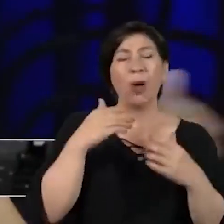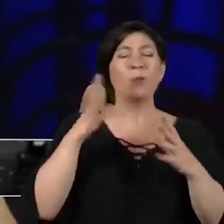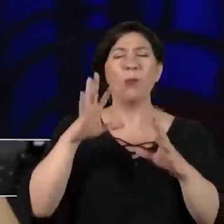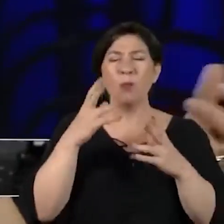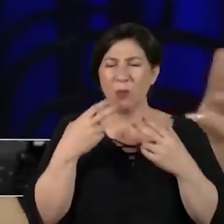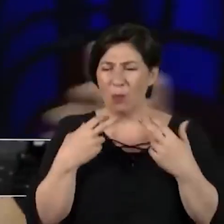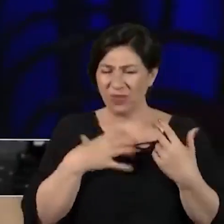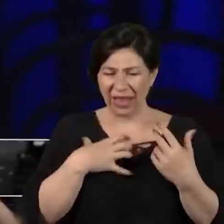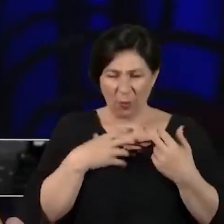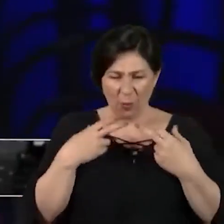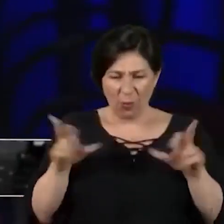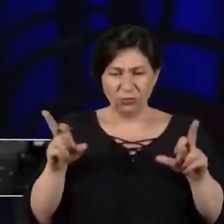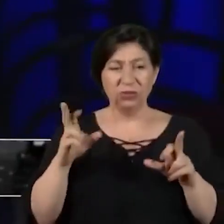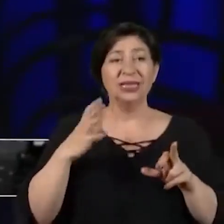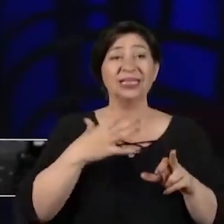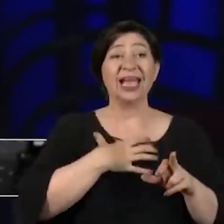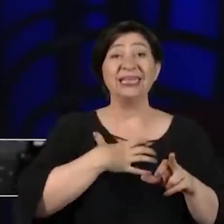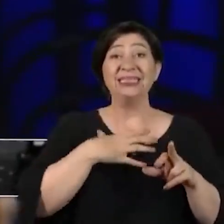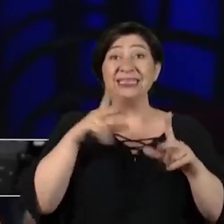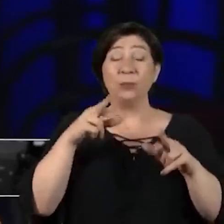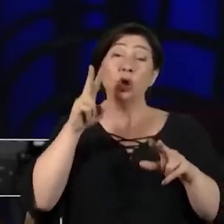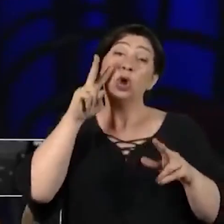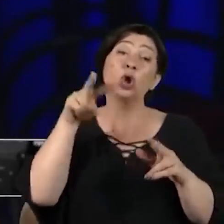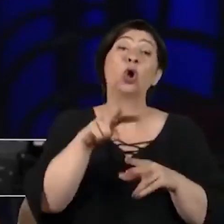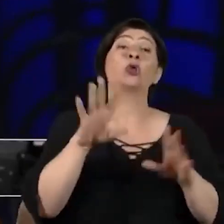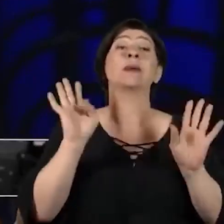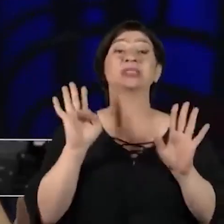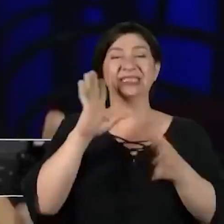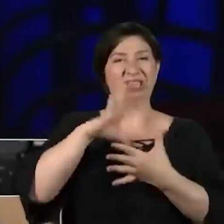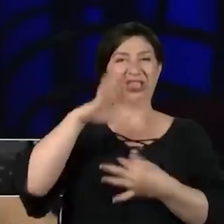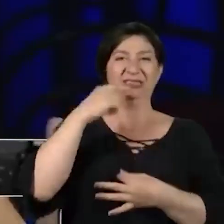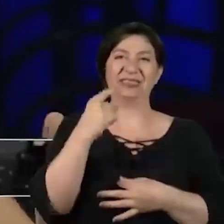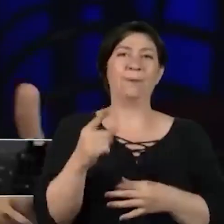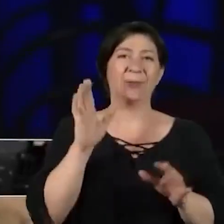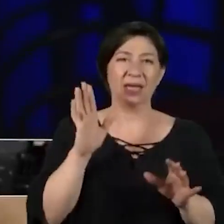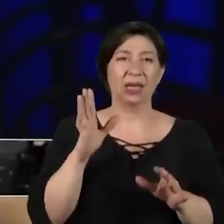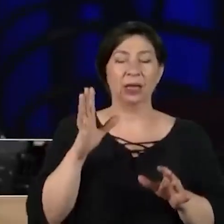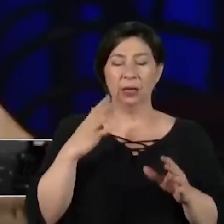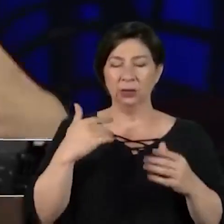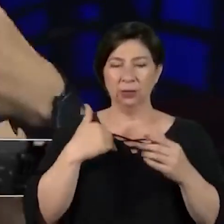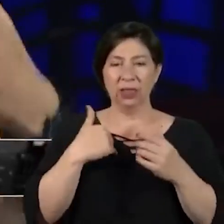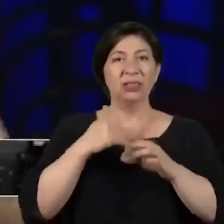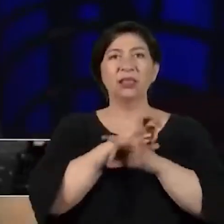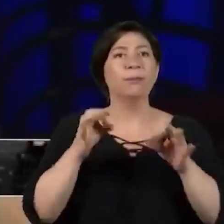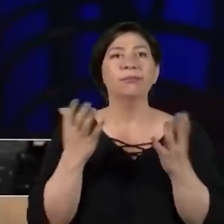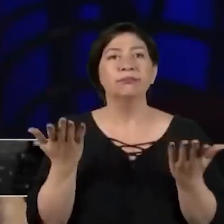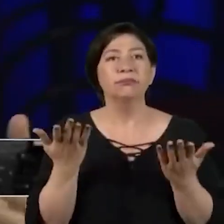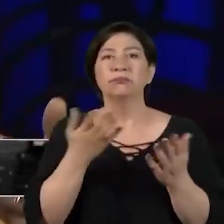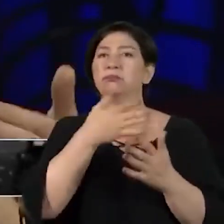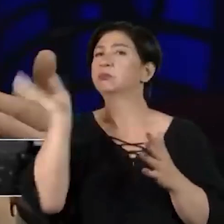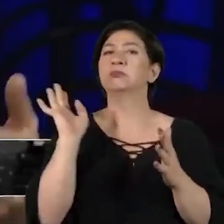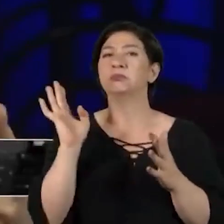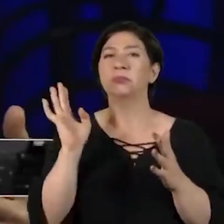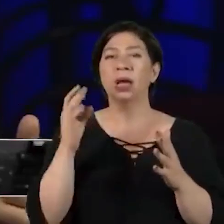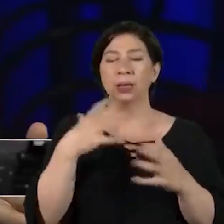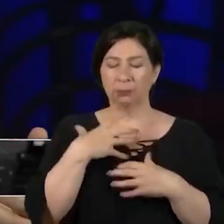hissi. Hiçbir zaman kendisi olarak görülmemiş bir kişidir narsist kişi. Yani esas kimliği görülmemiştir, onaylanmamıştır.